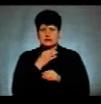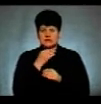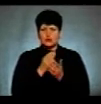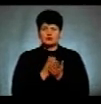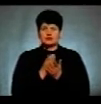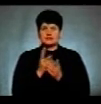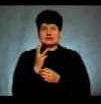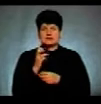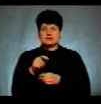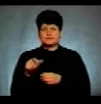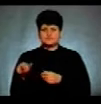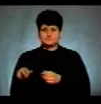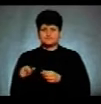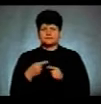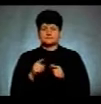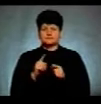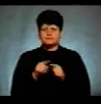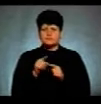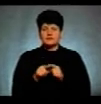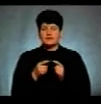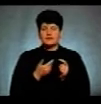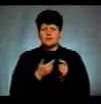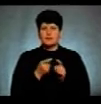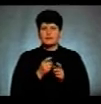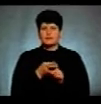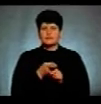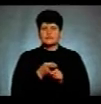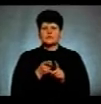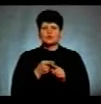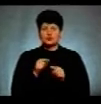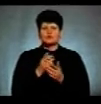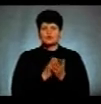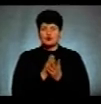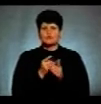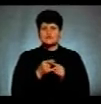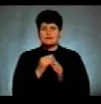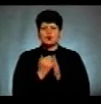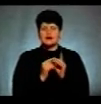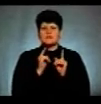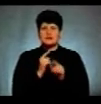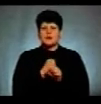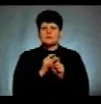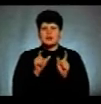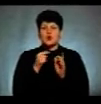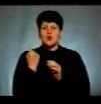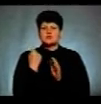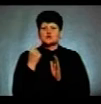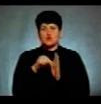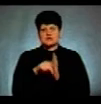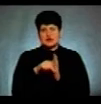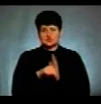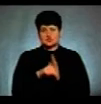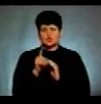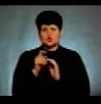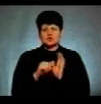300 осіб. Це пов'язане з тим, що в місті Тернополі обслуговують по даній програмі тільки аптеки обласного значення. А